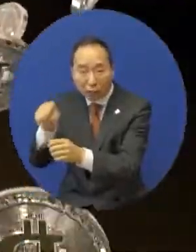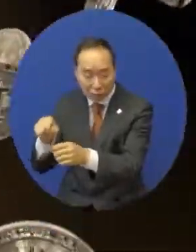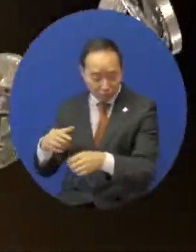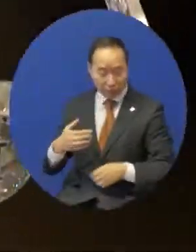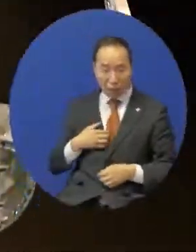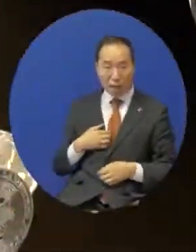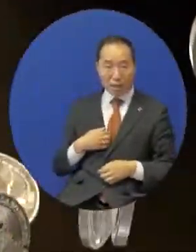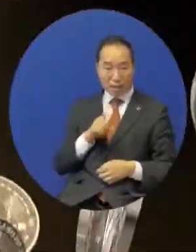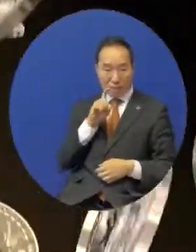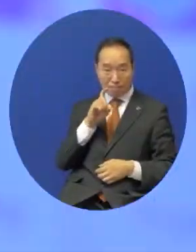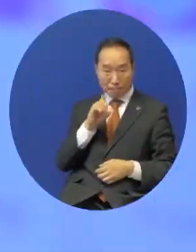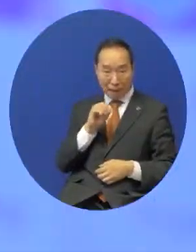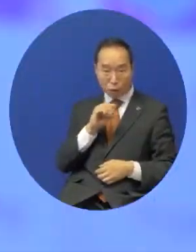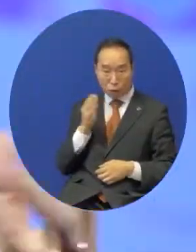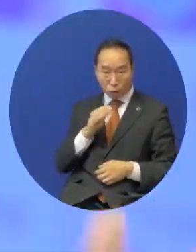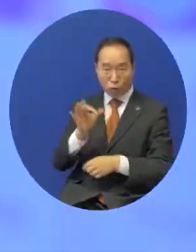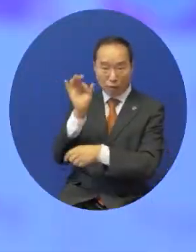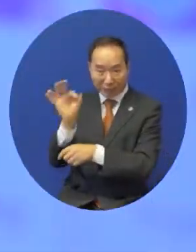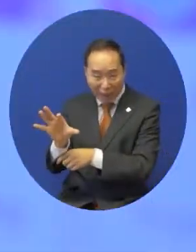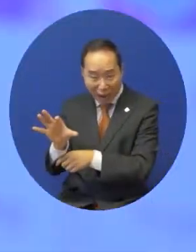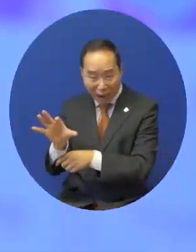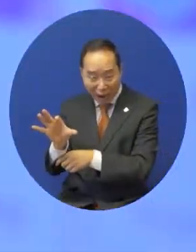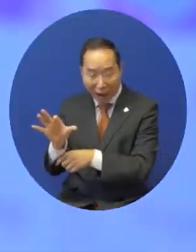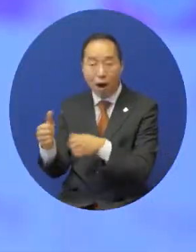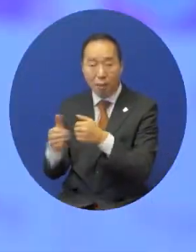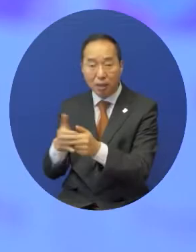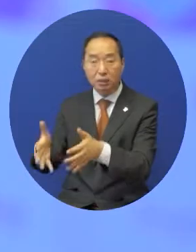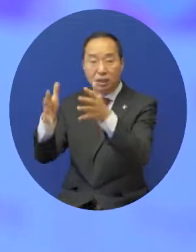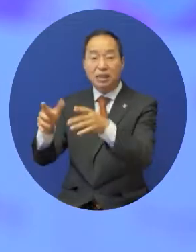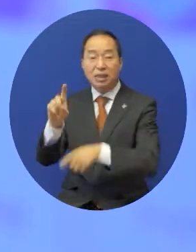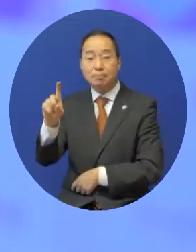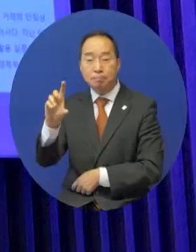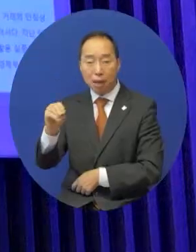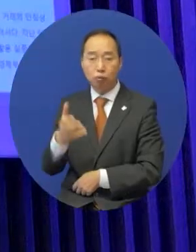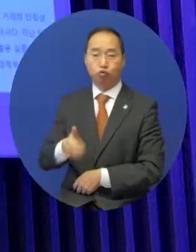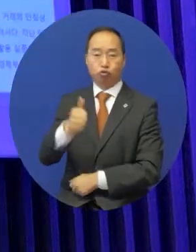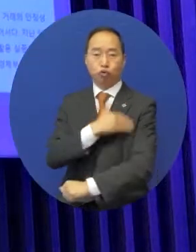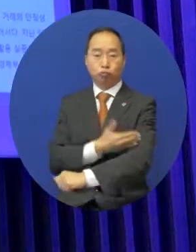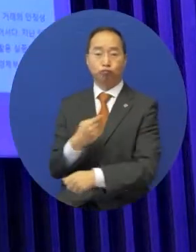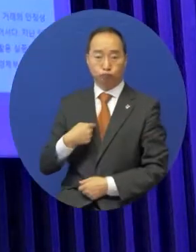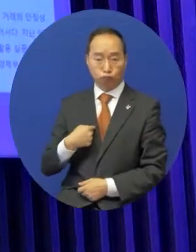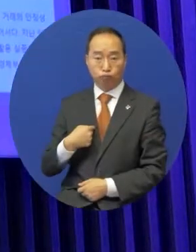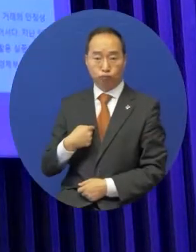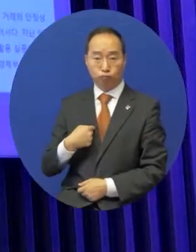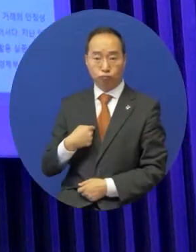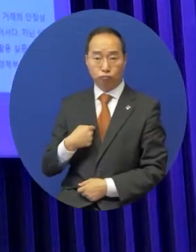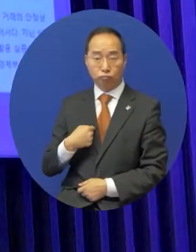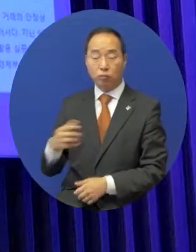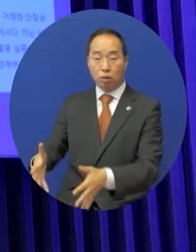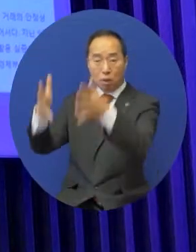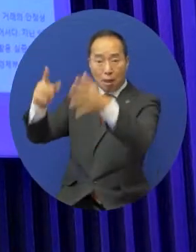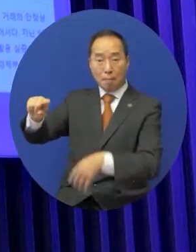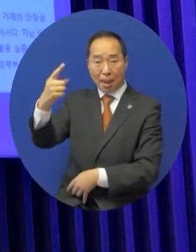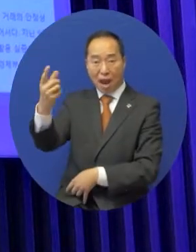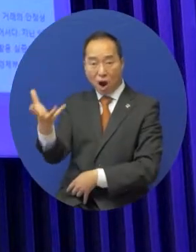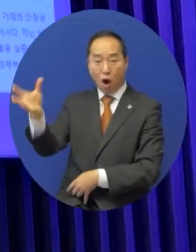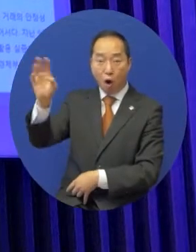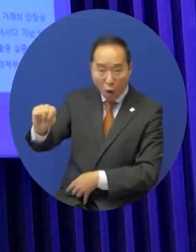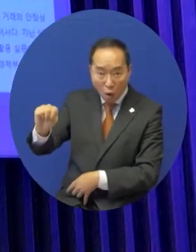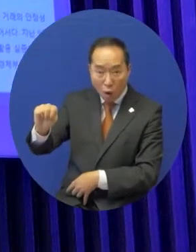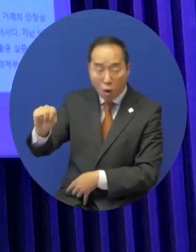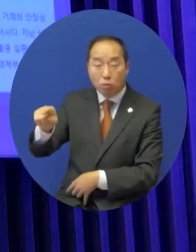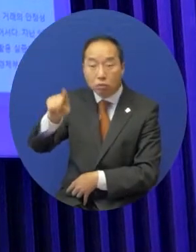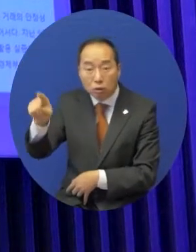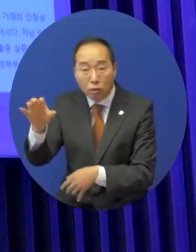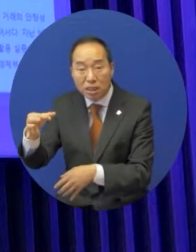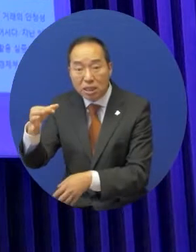10만 원어치 그 코인을 사면 10만 원어치 주인이 되는 거예요. 그러면 그 100억 개의 그 빌딩에서